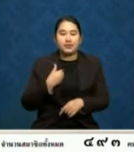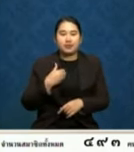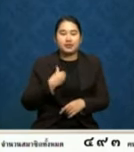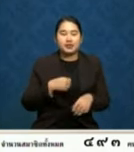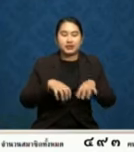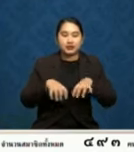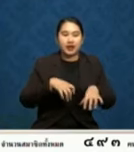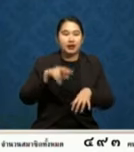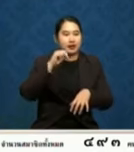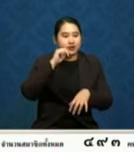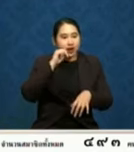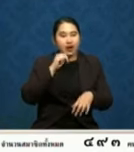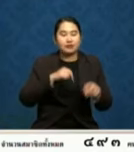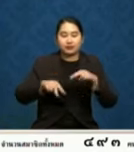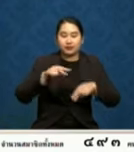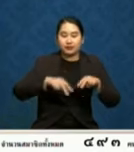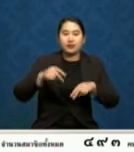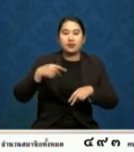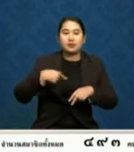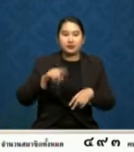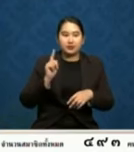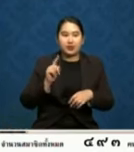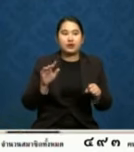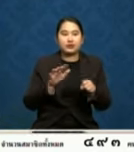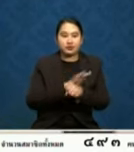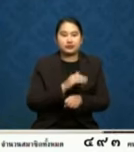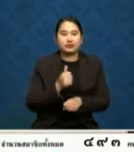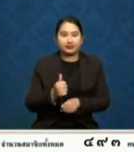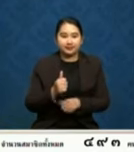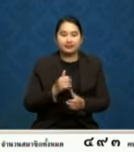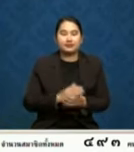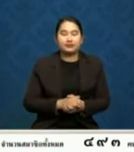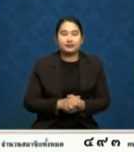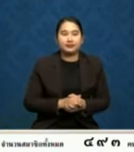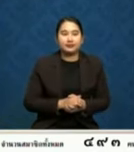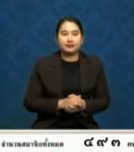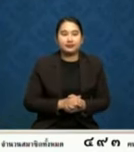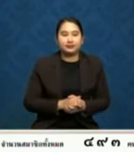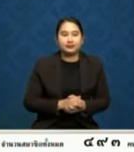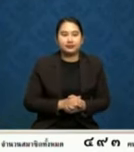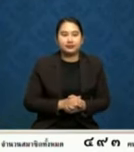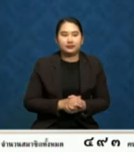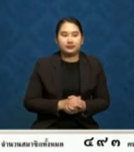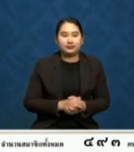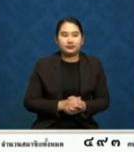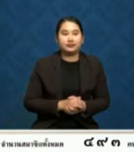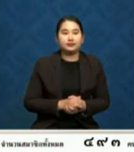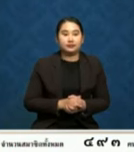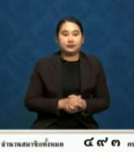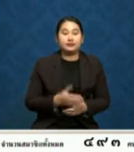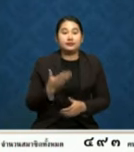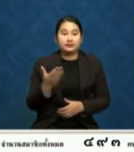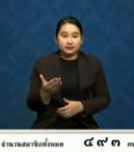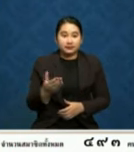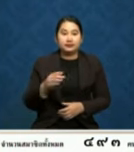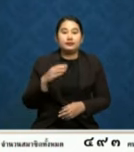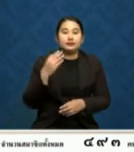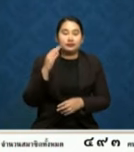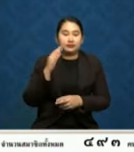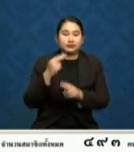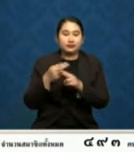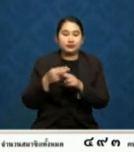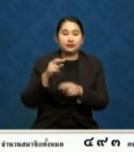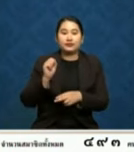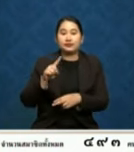บริหารจัดการน้ำเพื่ออนุรักษ์และใช้ประโยชน์ให้เกิดความสมดุลอย่างยั่งยืนครับสำหรับกรณีนะครับที่ท่านณัชชาบุญชัย